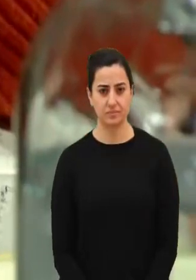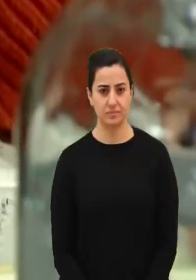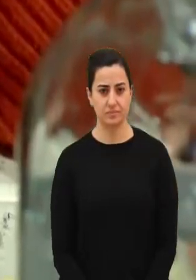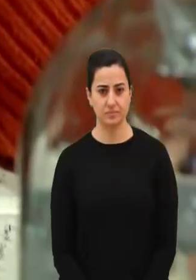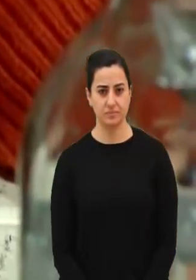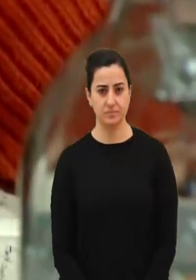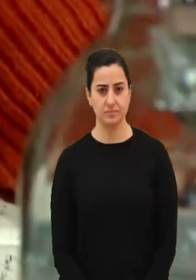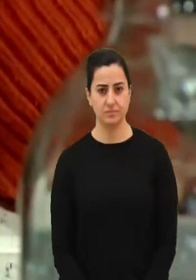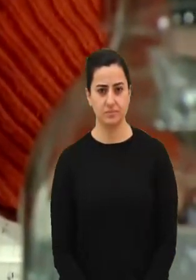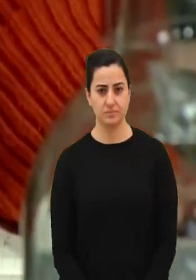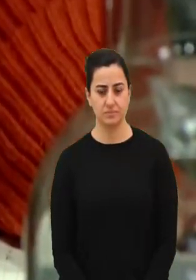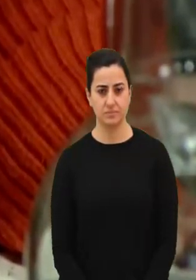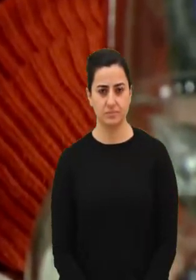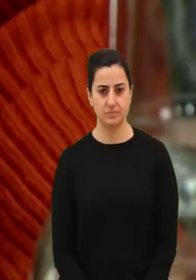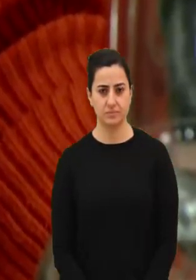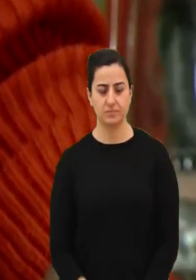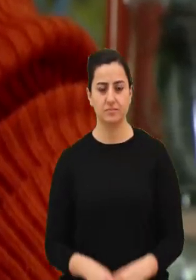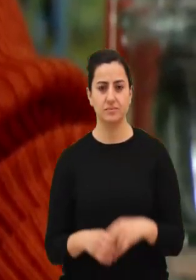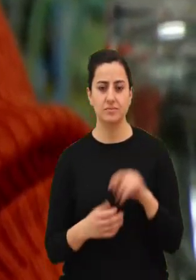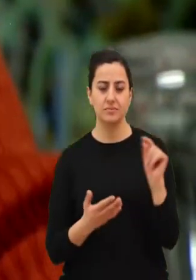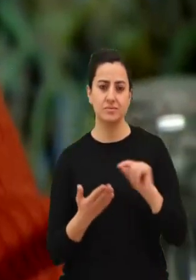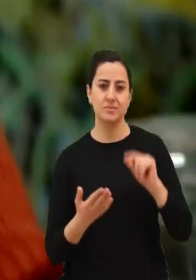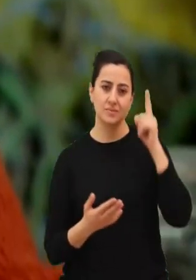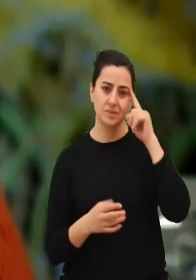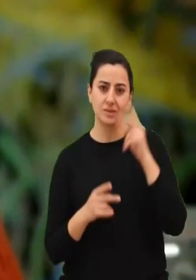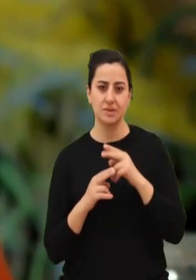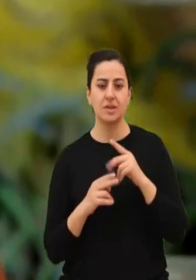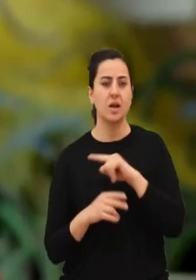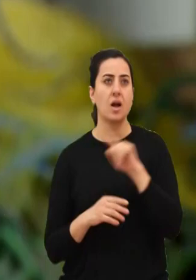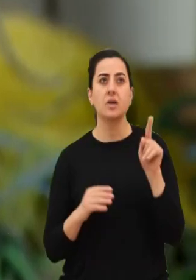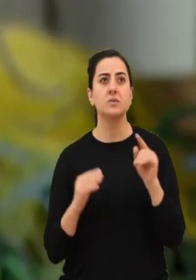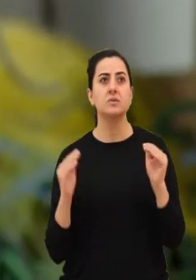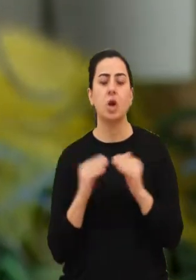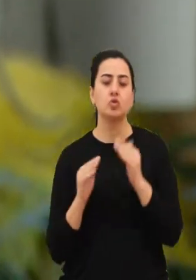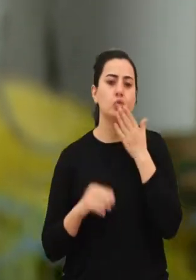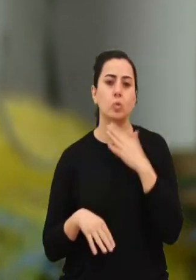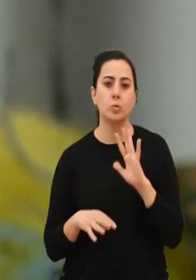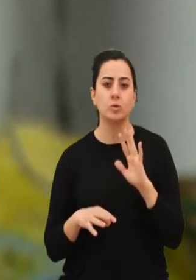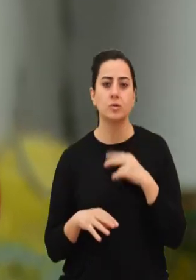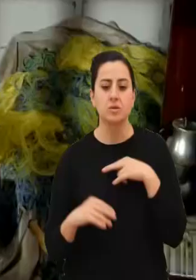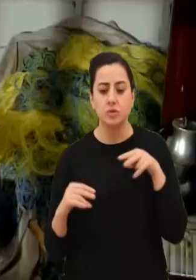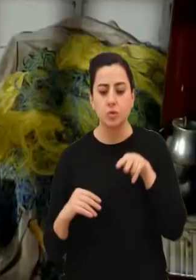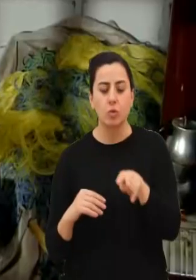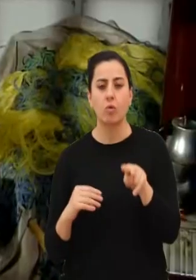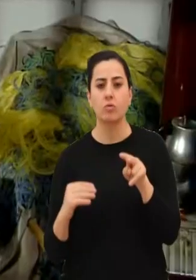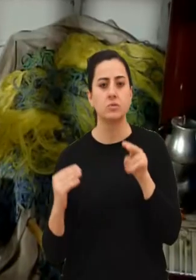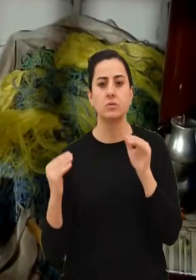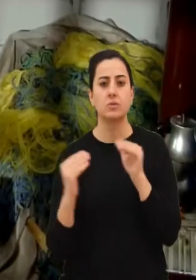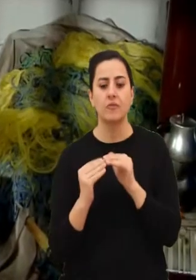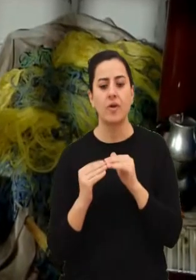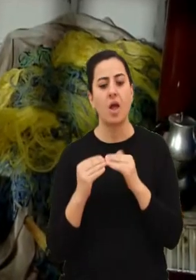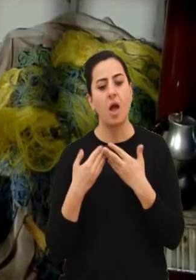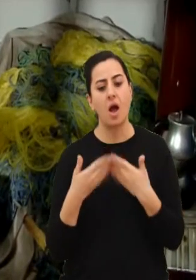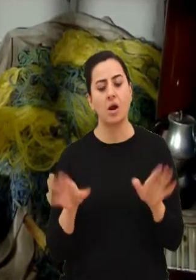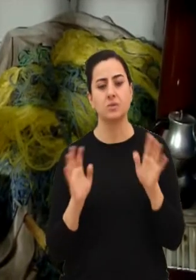Ergun yine yazıyor. Kainatta tesadüfe yer yok. Yollarımız nasıl kesiştiyse onunla, ayrılması